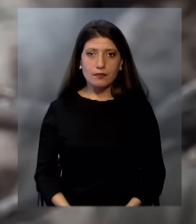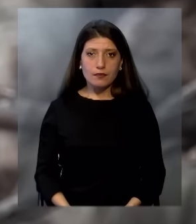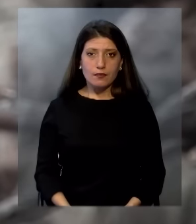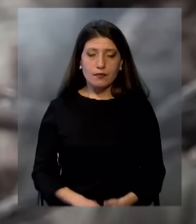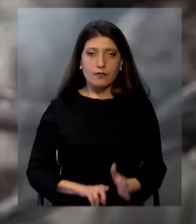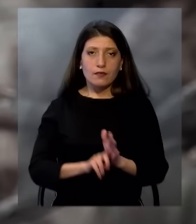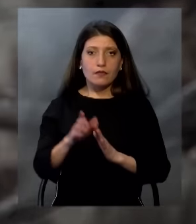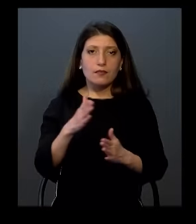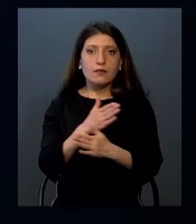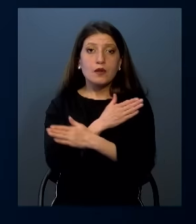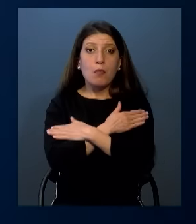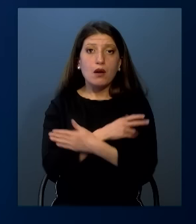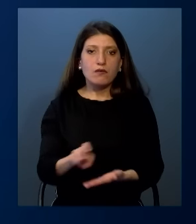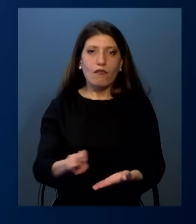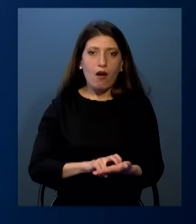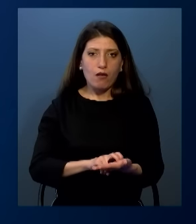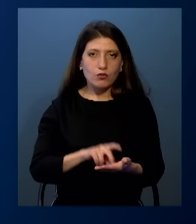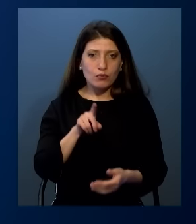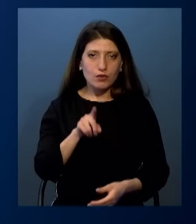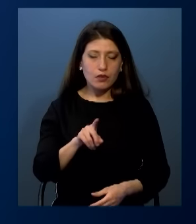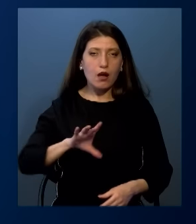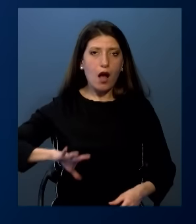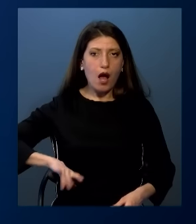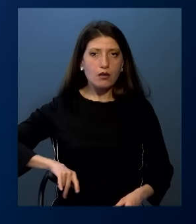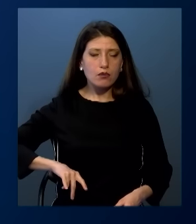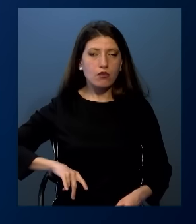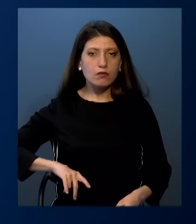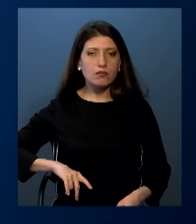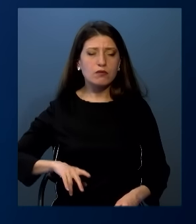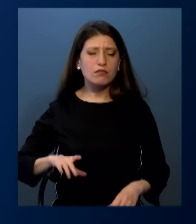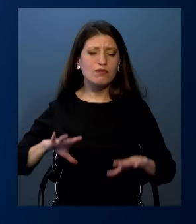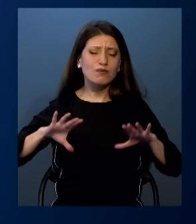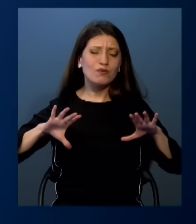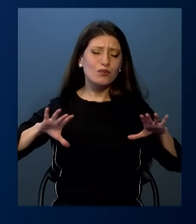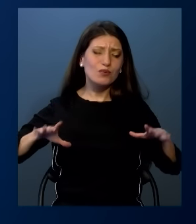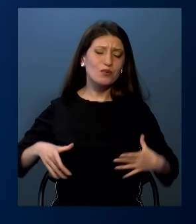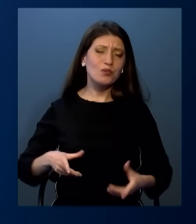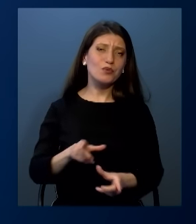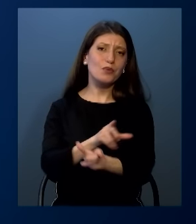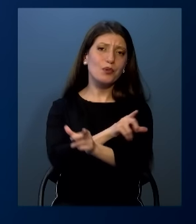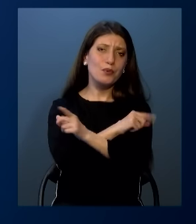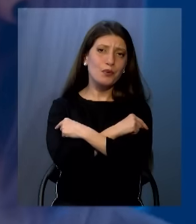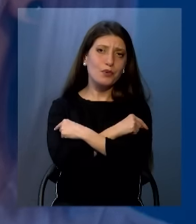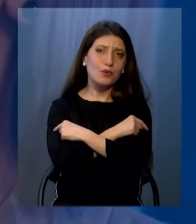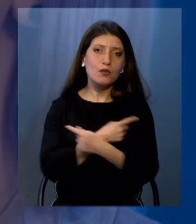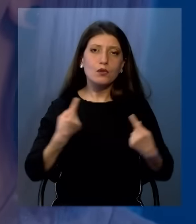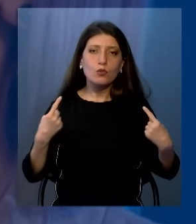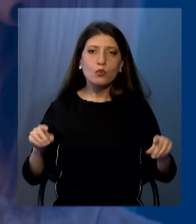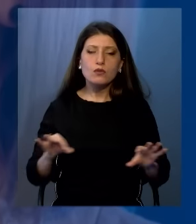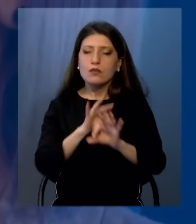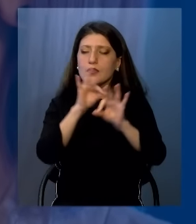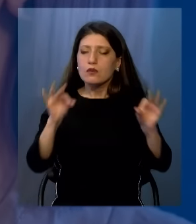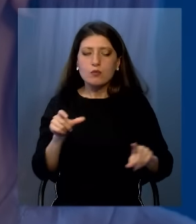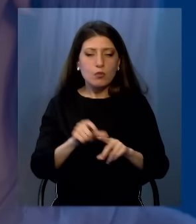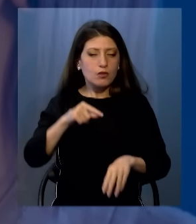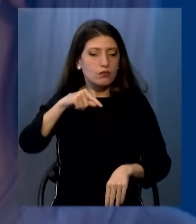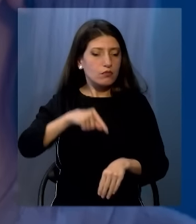Սկզբում մահից վախենում ես, հետո մնում է միայն հոգնածությունը, ուրիշ ոչ մի զգացում։